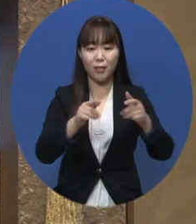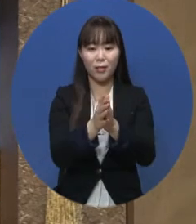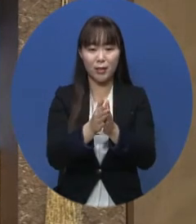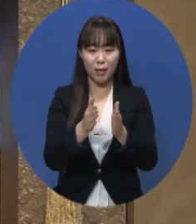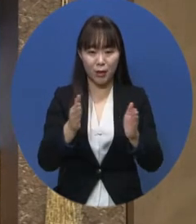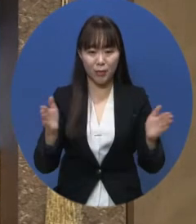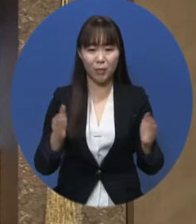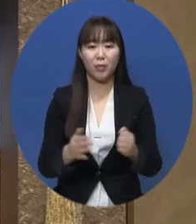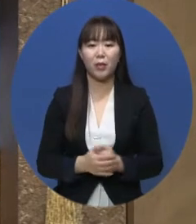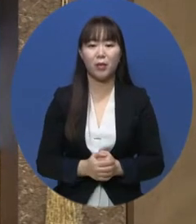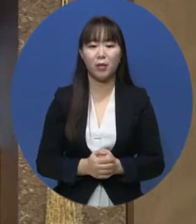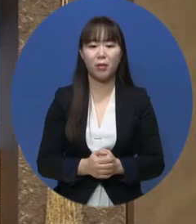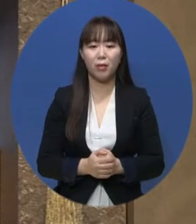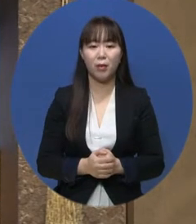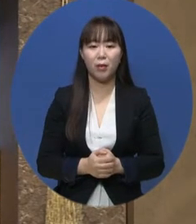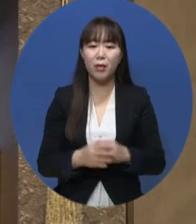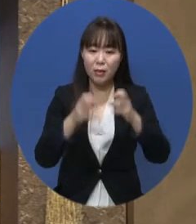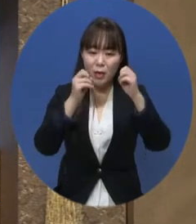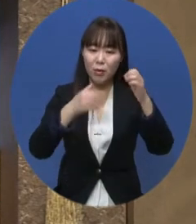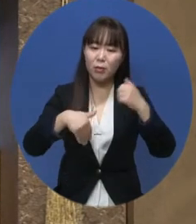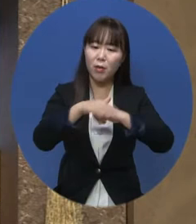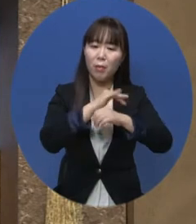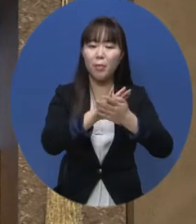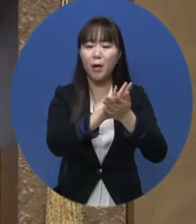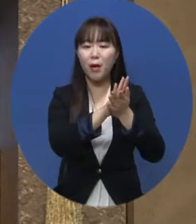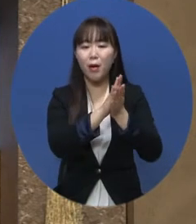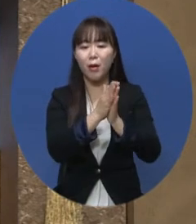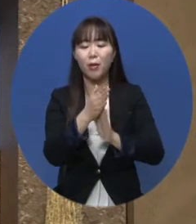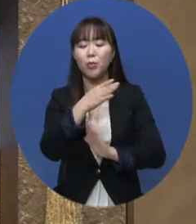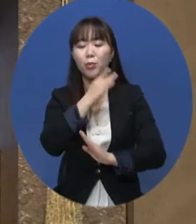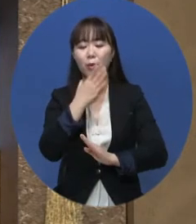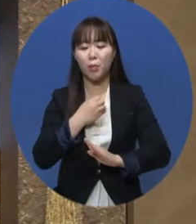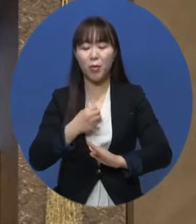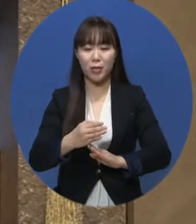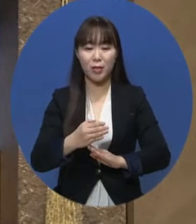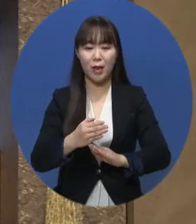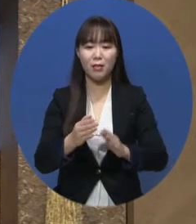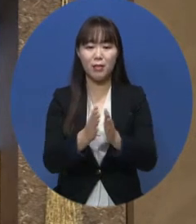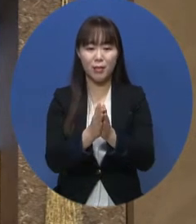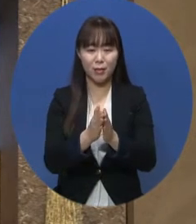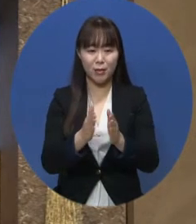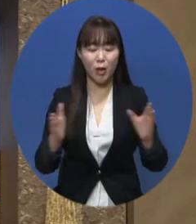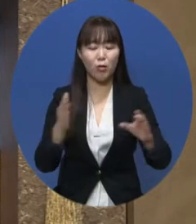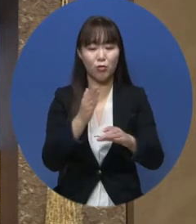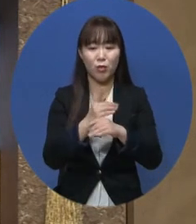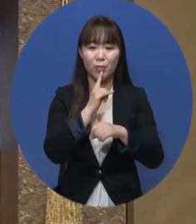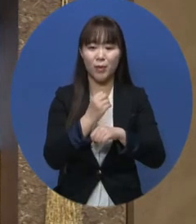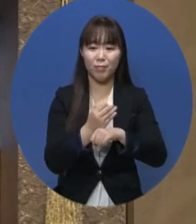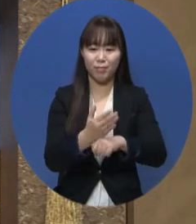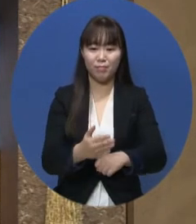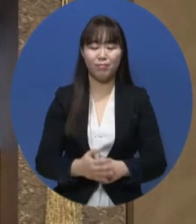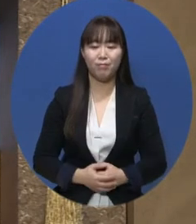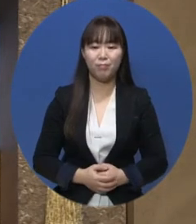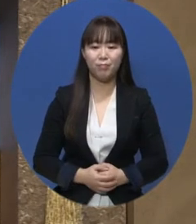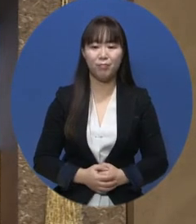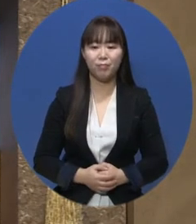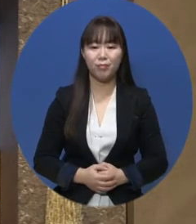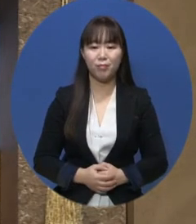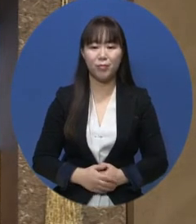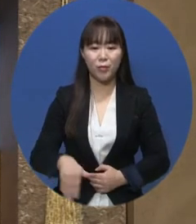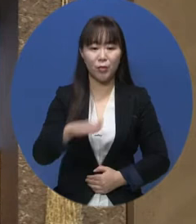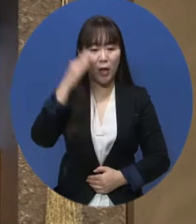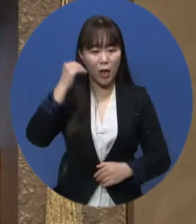시작하면서 새로운 패러다임의 노인복지가 진행되고 있다고 말씀드릴 수 있겠습니다. 저희